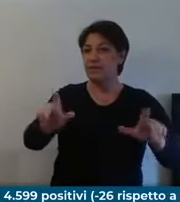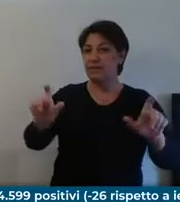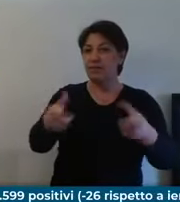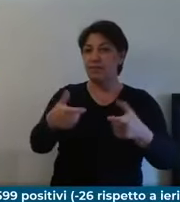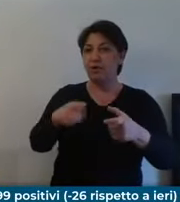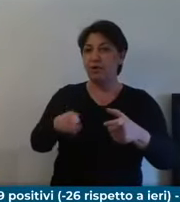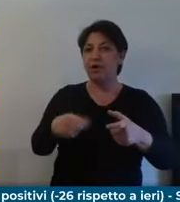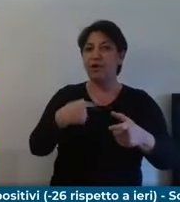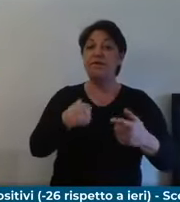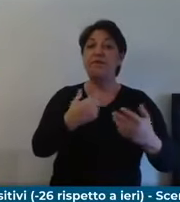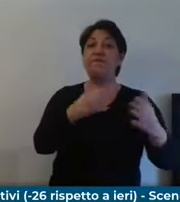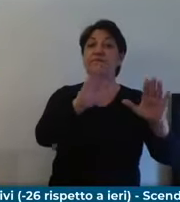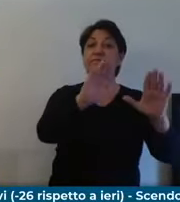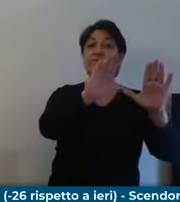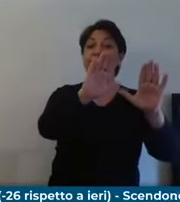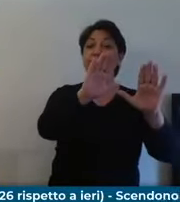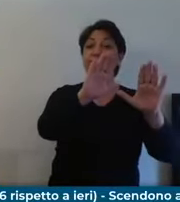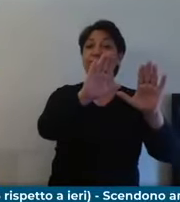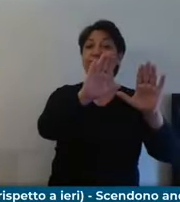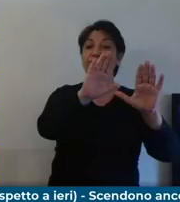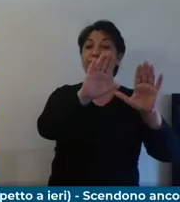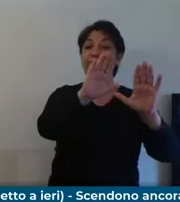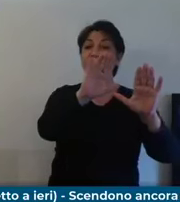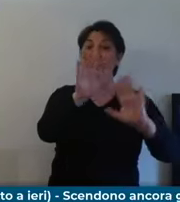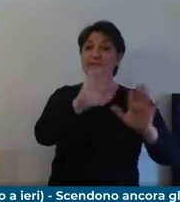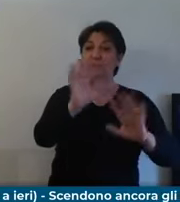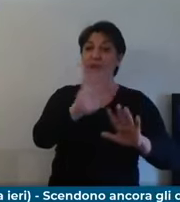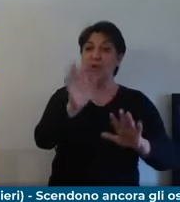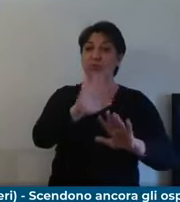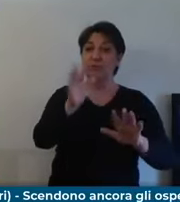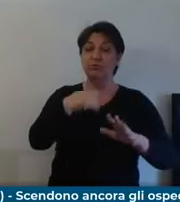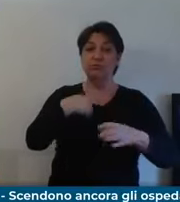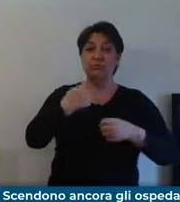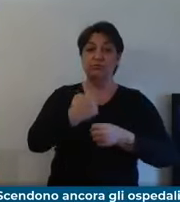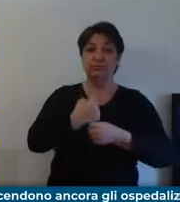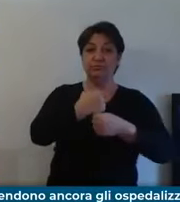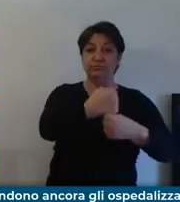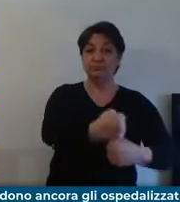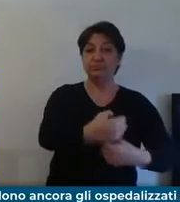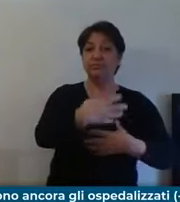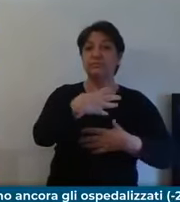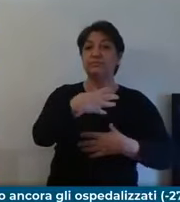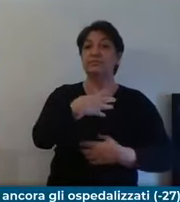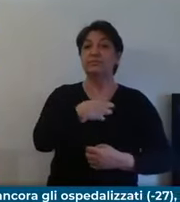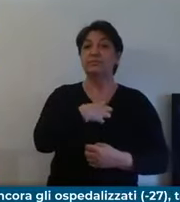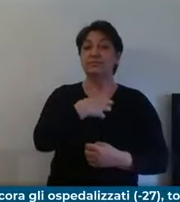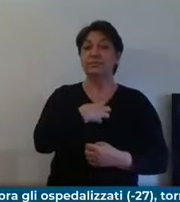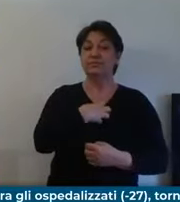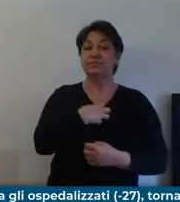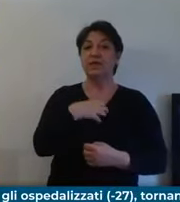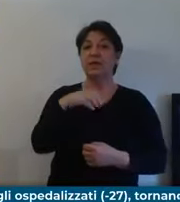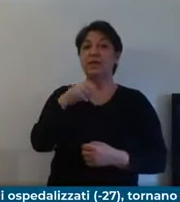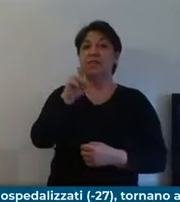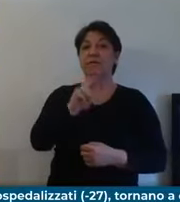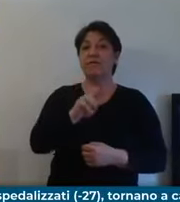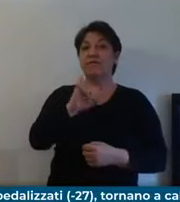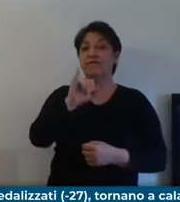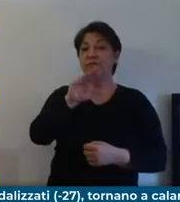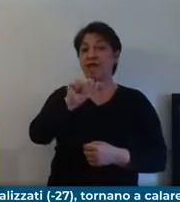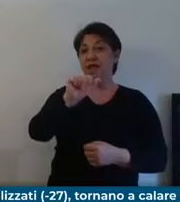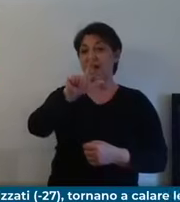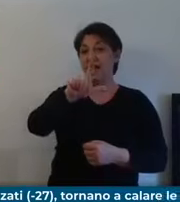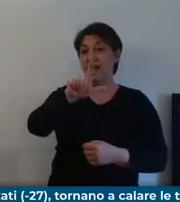vi lascio a Sonia Viale e poi al sindaco che ci ha raggiunto come sempre, e noi